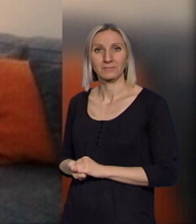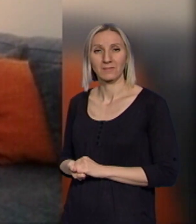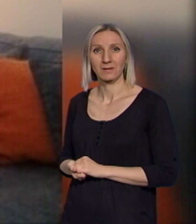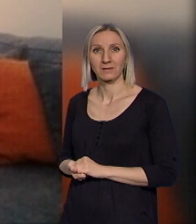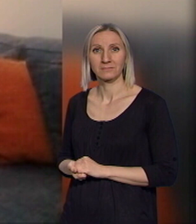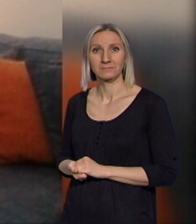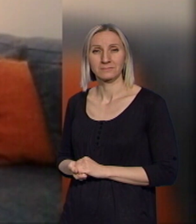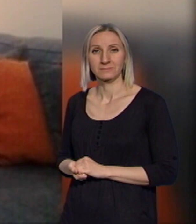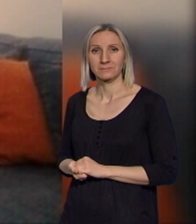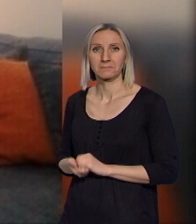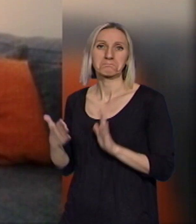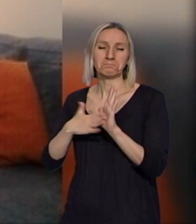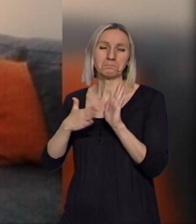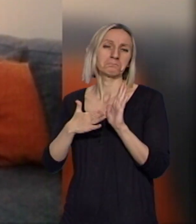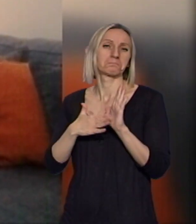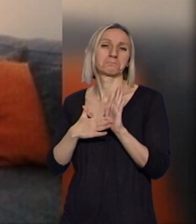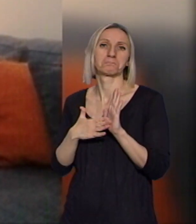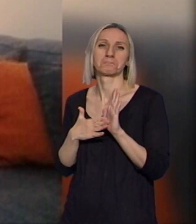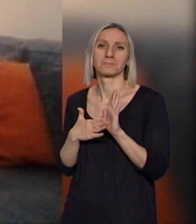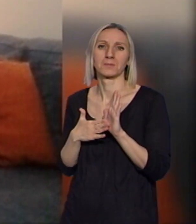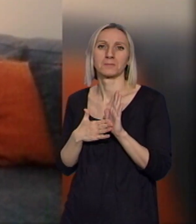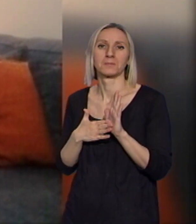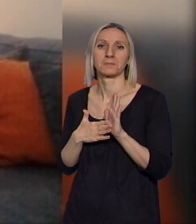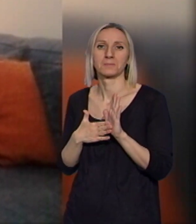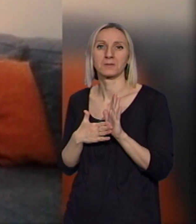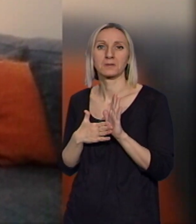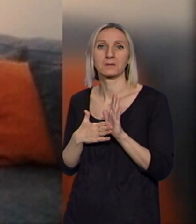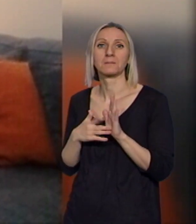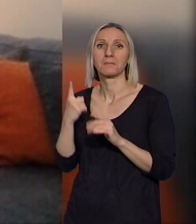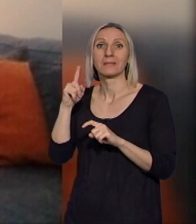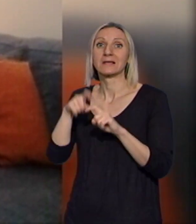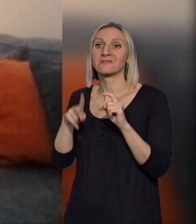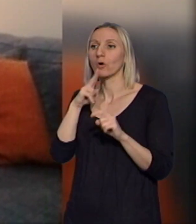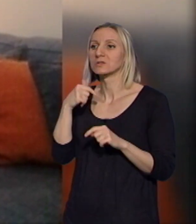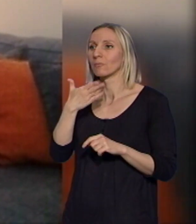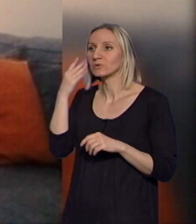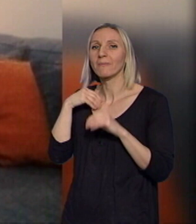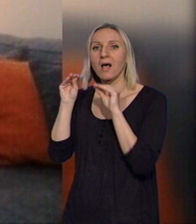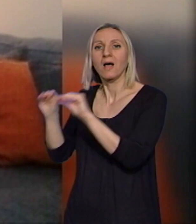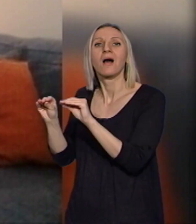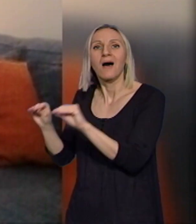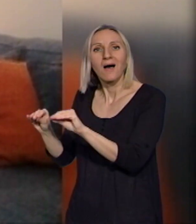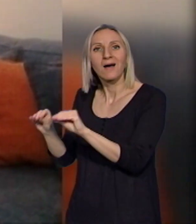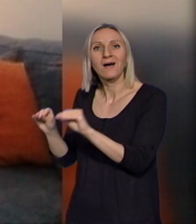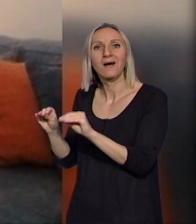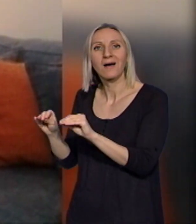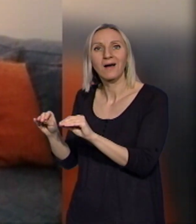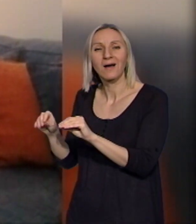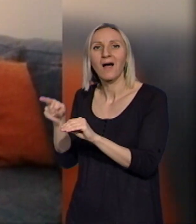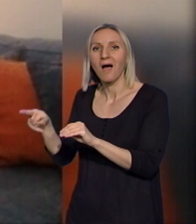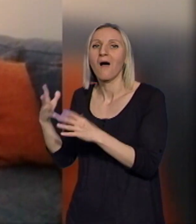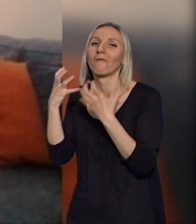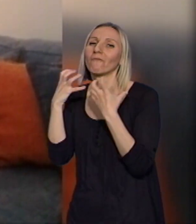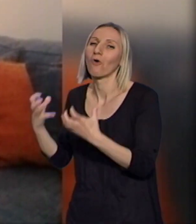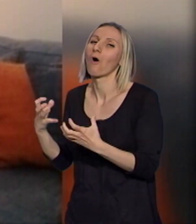Jedna od stvari koju sam, da kažem, usadila i koju od malih nogu zavola, to je ljubav